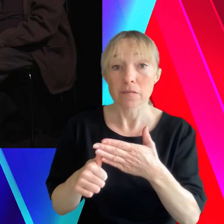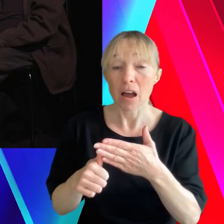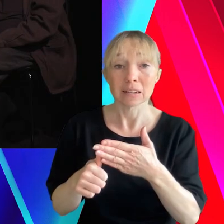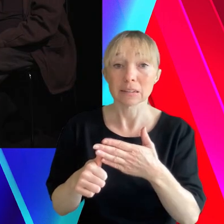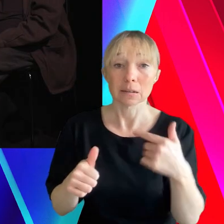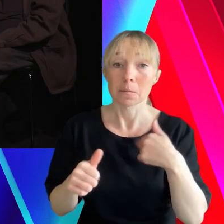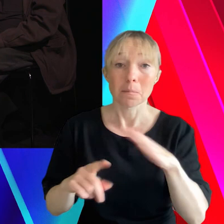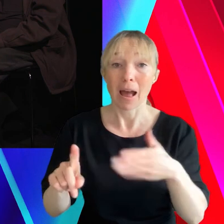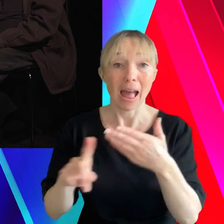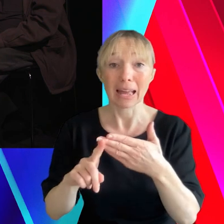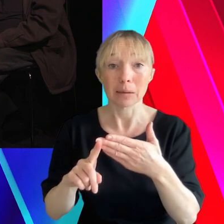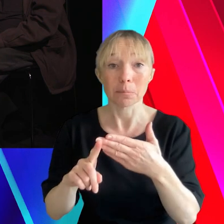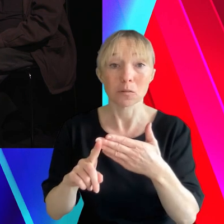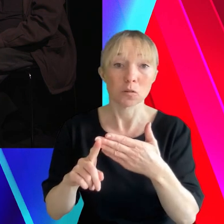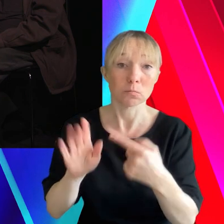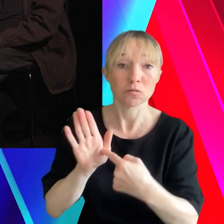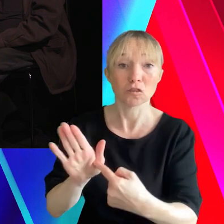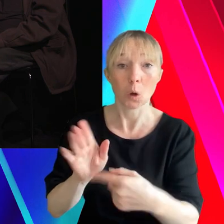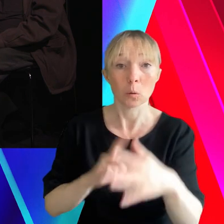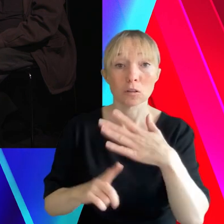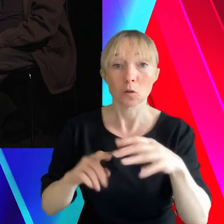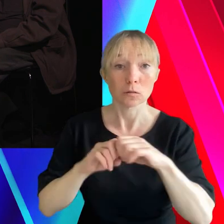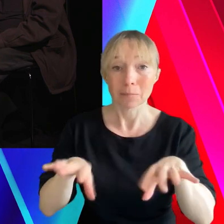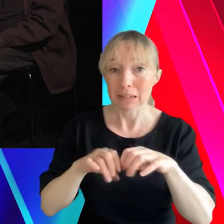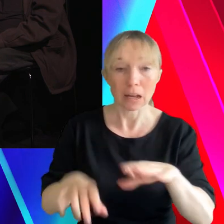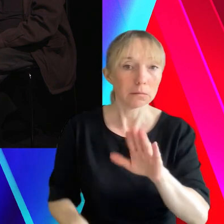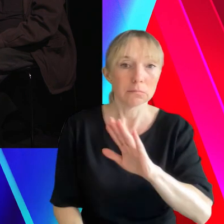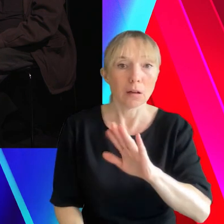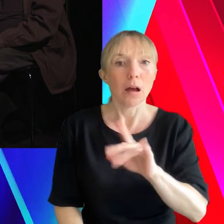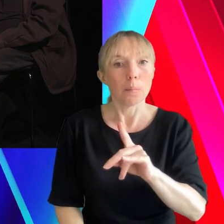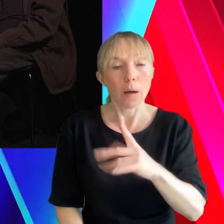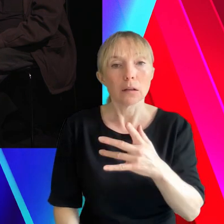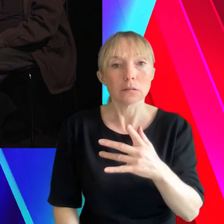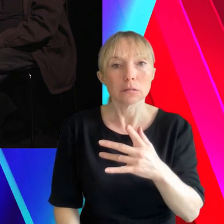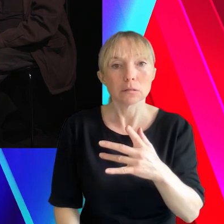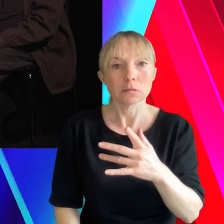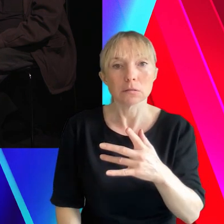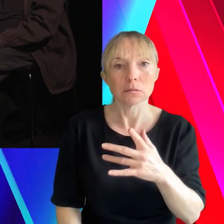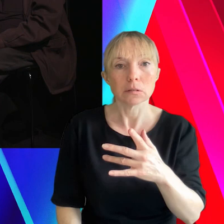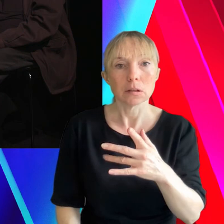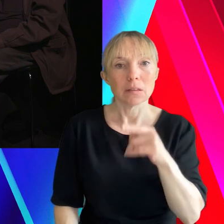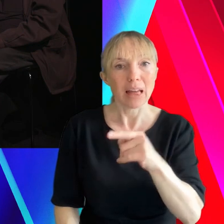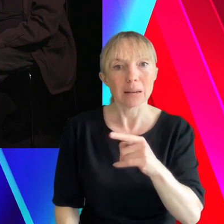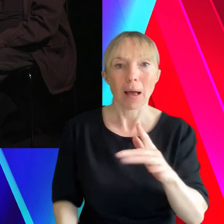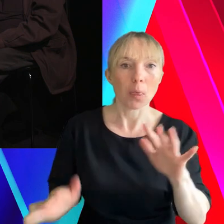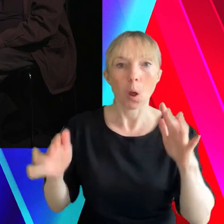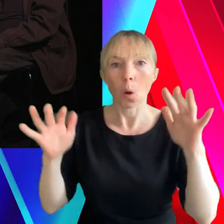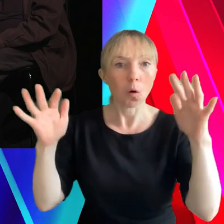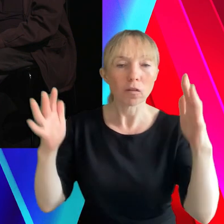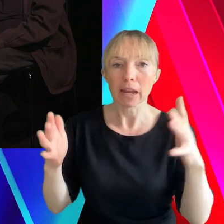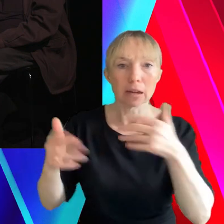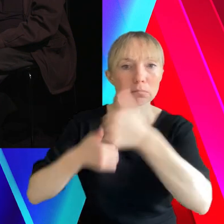to do anything about the social media, it wasn't my subject at all, but then once that it's about this glory, this sudden